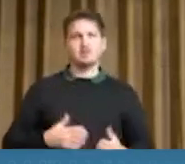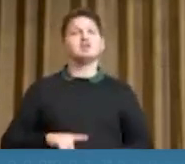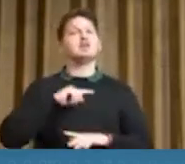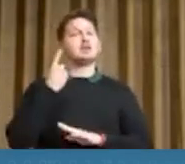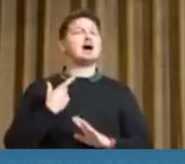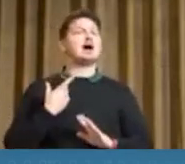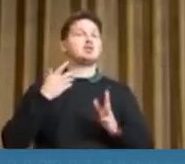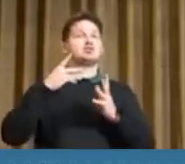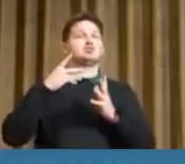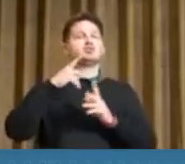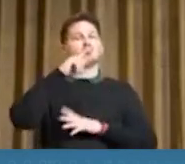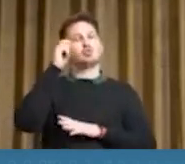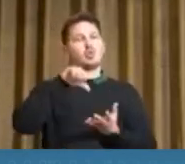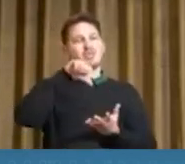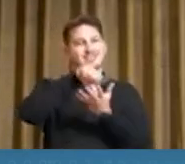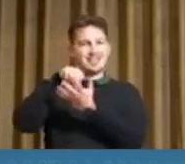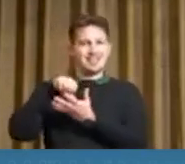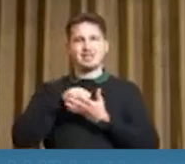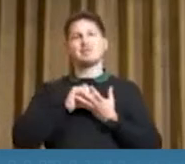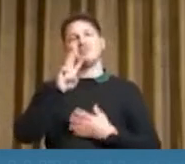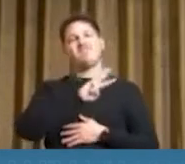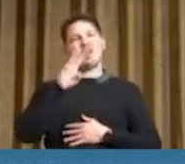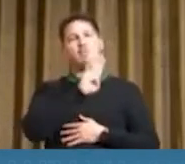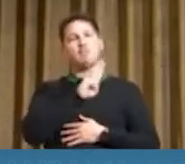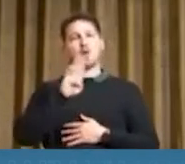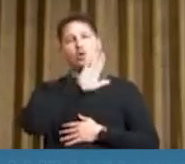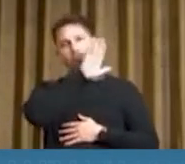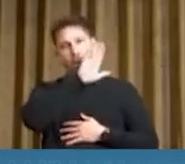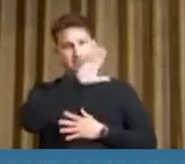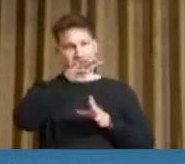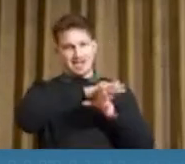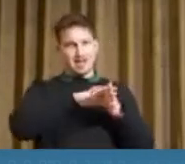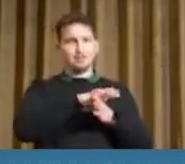Studienzentren, also auch die Abteilung von Wilhelm Bloch hat ja auch T-Zellen, also